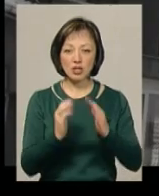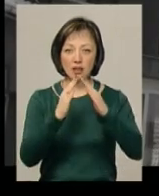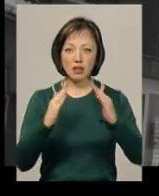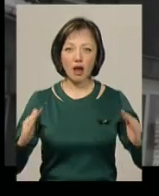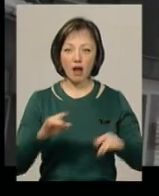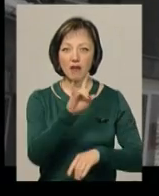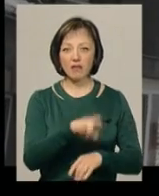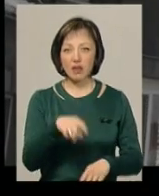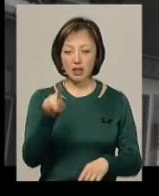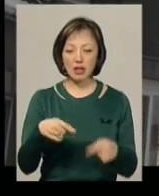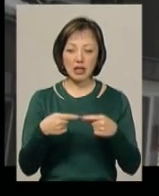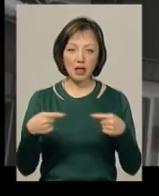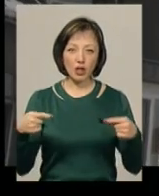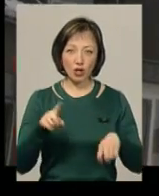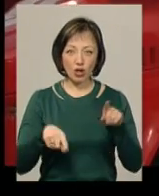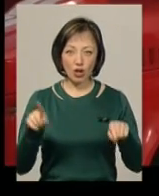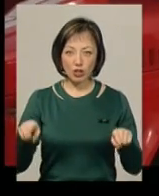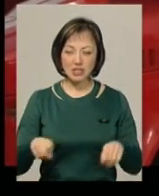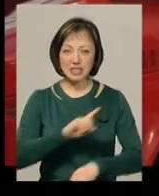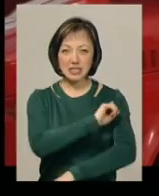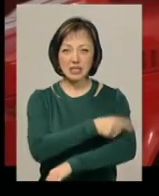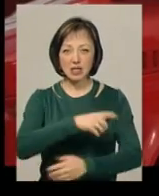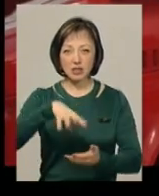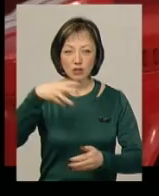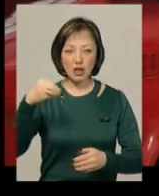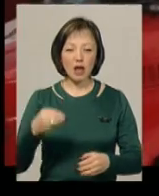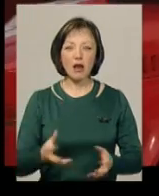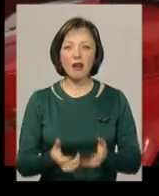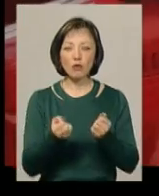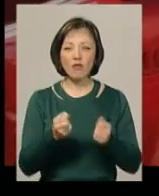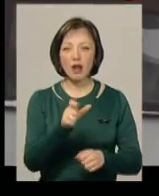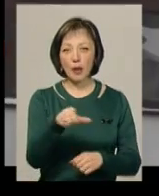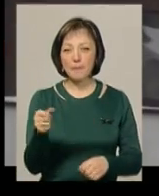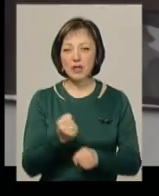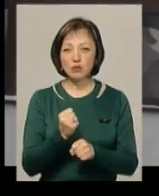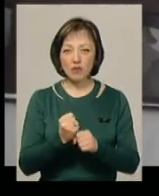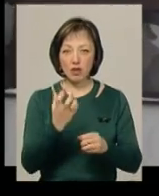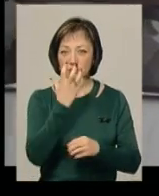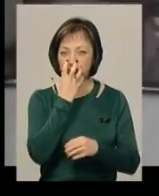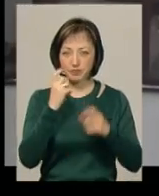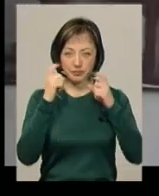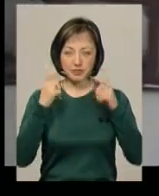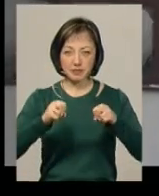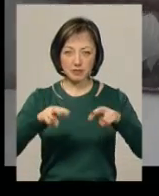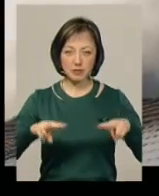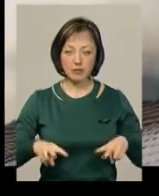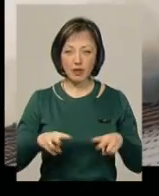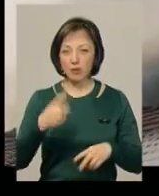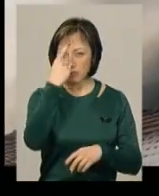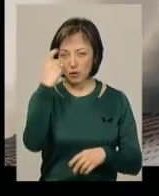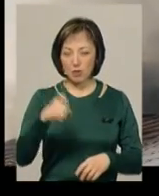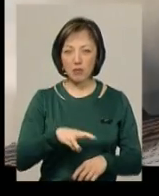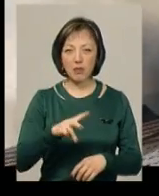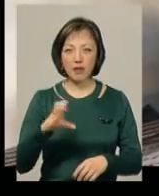речі. Через сильне задимлення рятувальники працювали у засобах захисту дихання. Як повідомили у прес-службі обласного управління